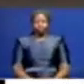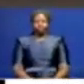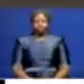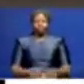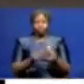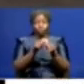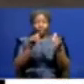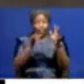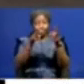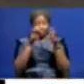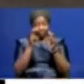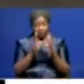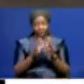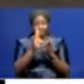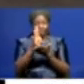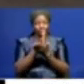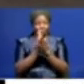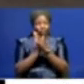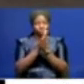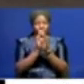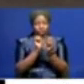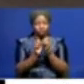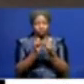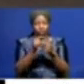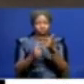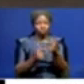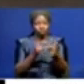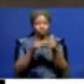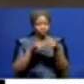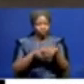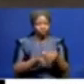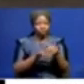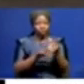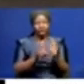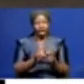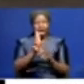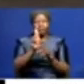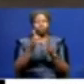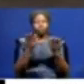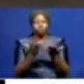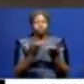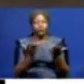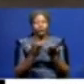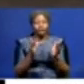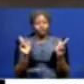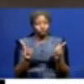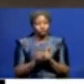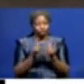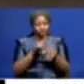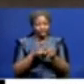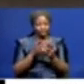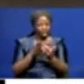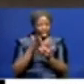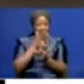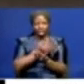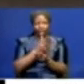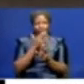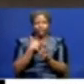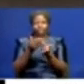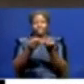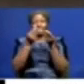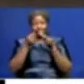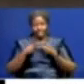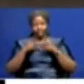Na mtazamaji, kwa baadhi ya taarifa ambazo tunaendelea kufuatilia ni ya kwamba muda mfupi uliopita tumepokea taarifa